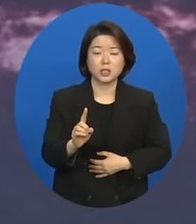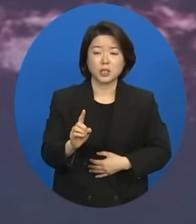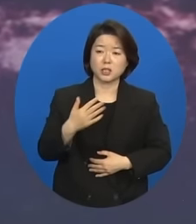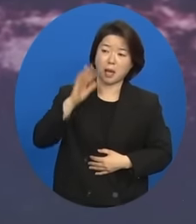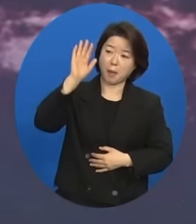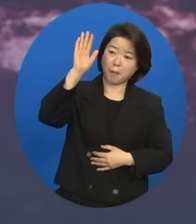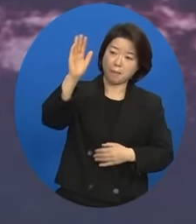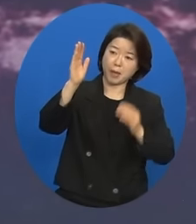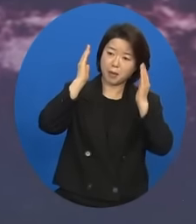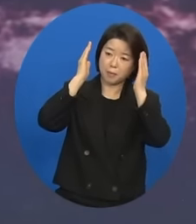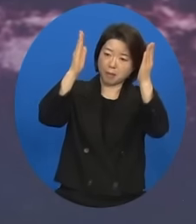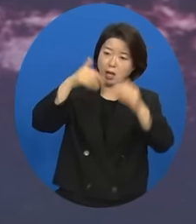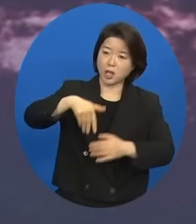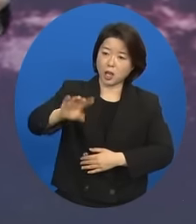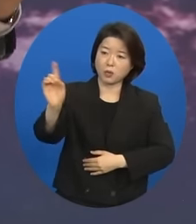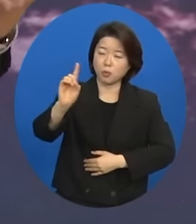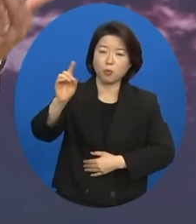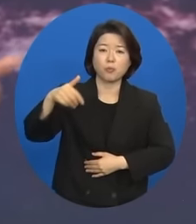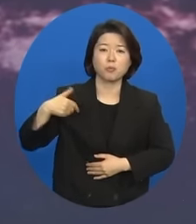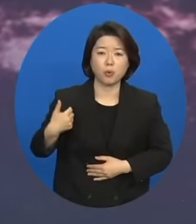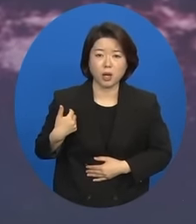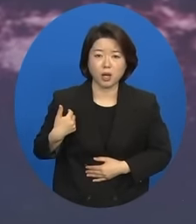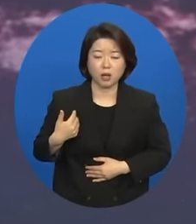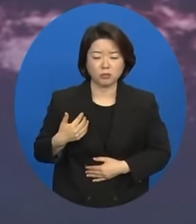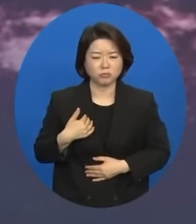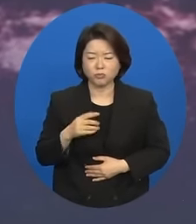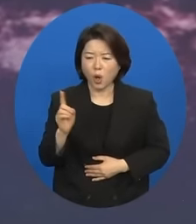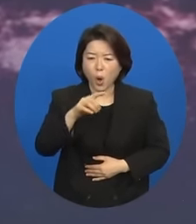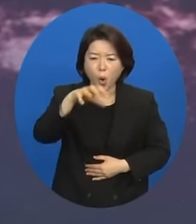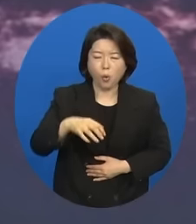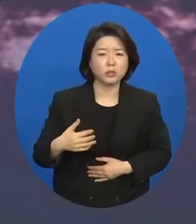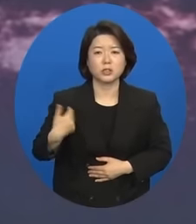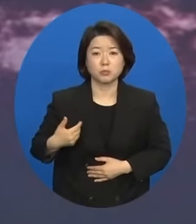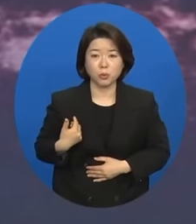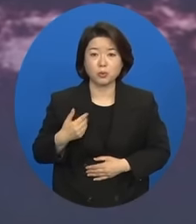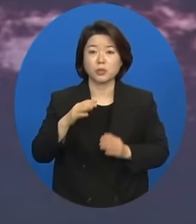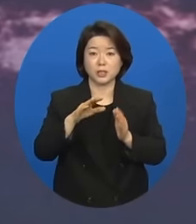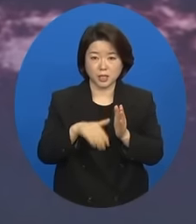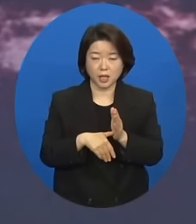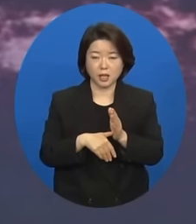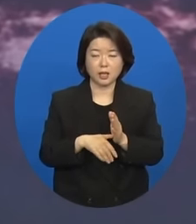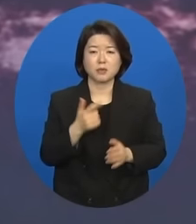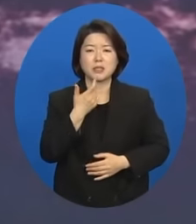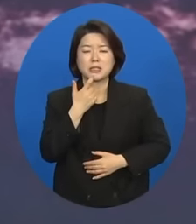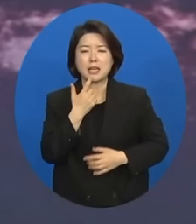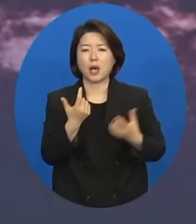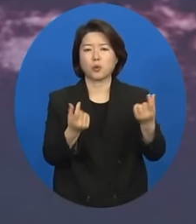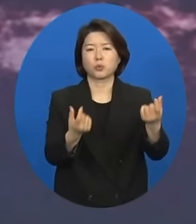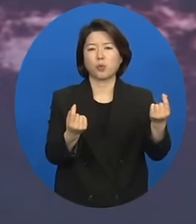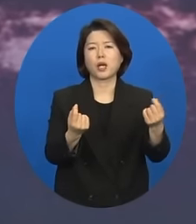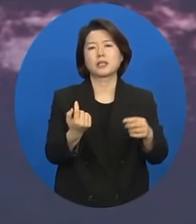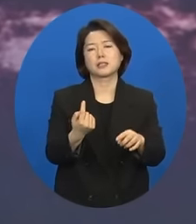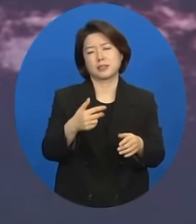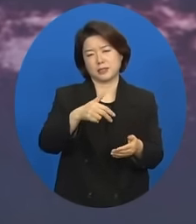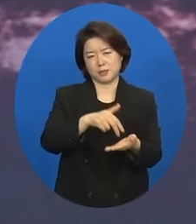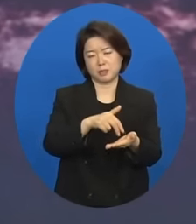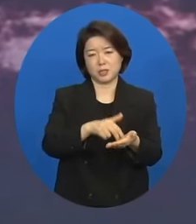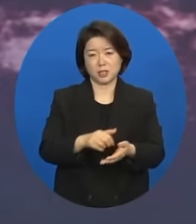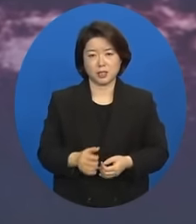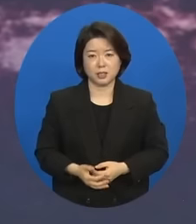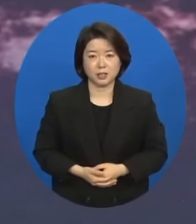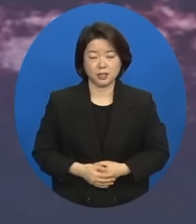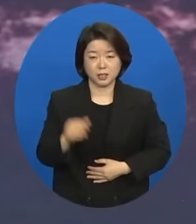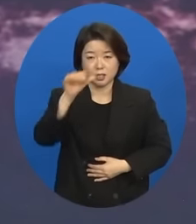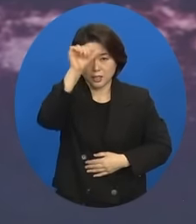가고 있고 내가 지금 어디 있는지 모른다고 생각한다면 딱 지금 야곱의 형편과 비슷한 형편인 것이죠 인생의